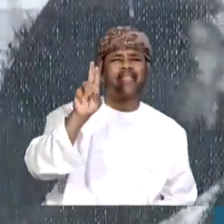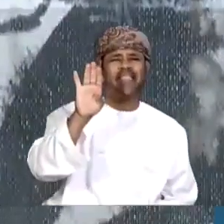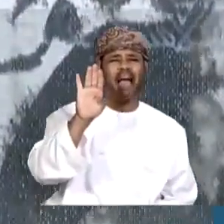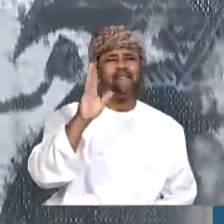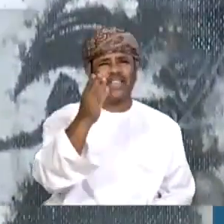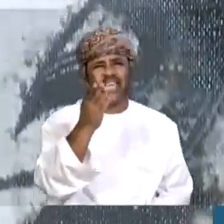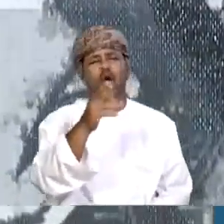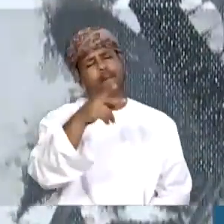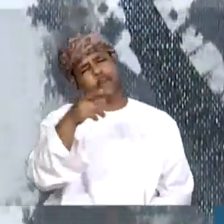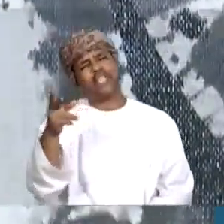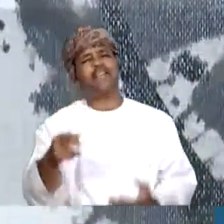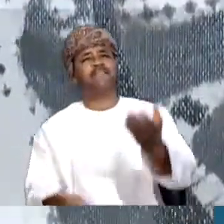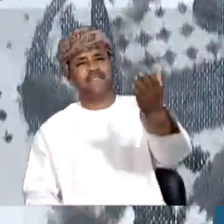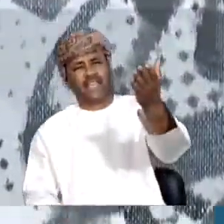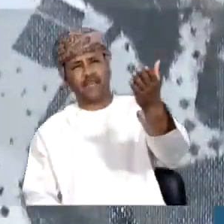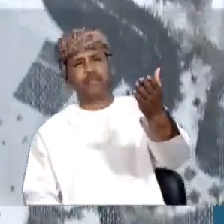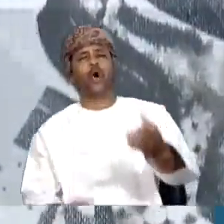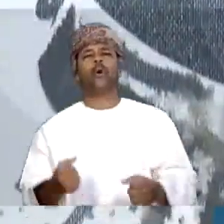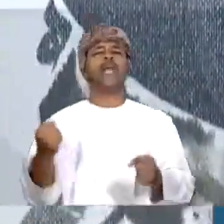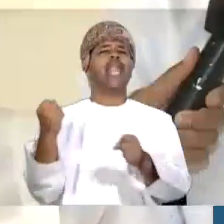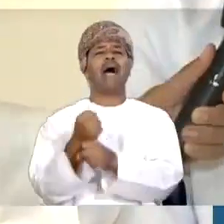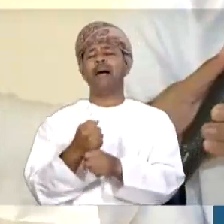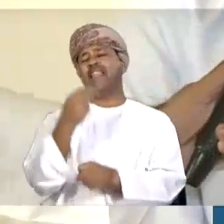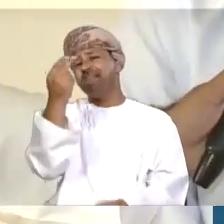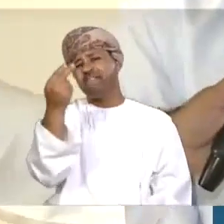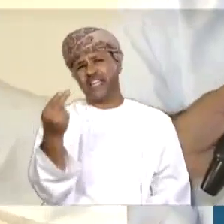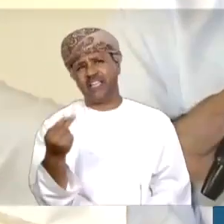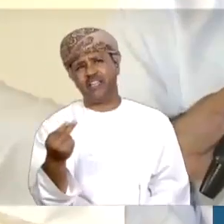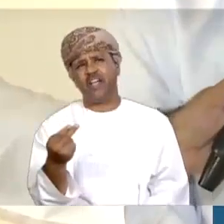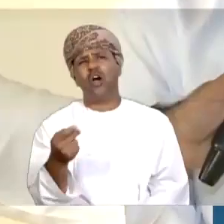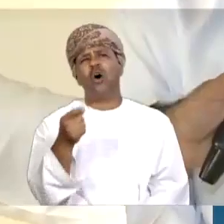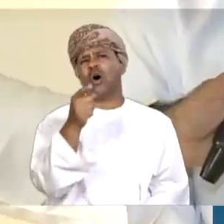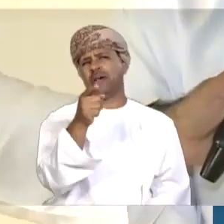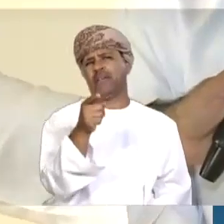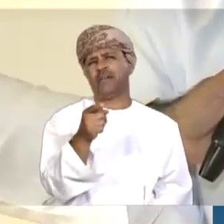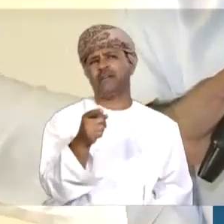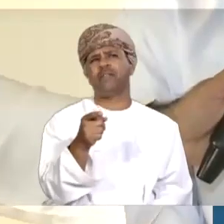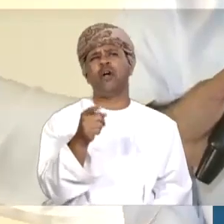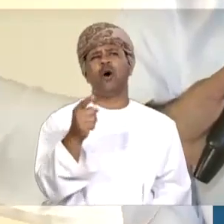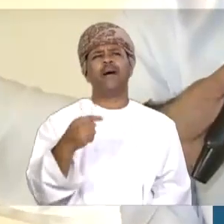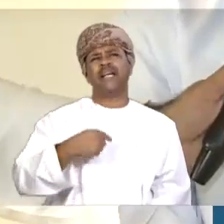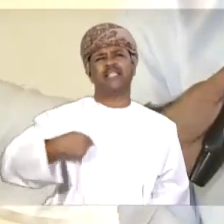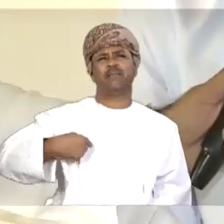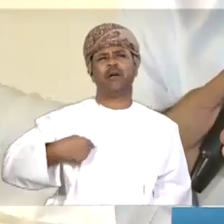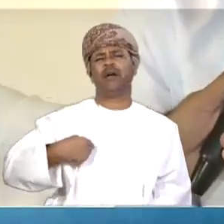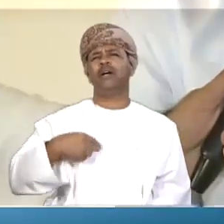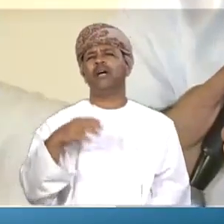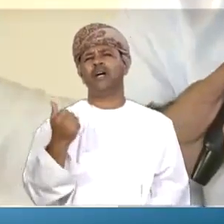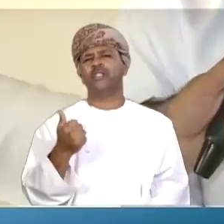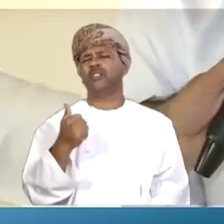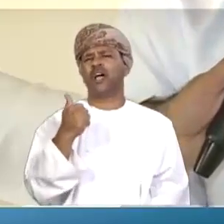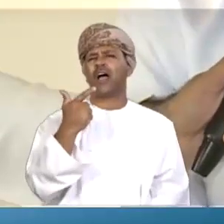إيحاءات مختلفة. العمل الفني هذا حروفيات سميته فيض